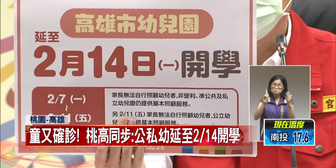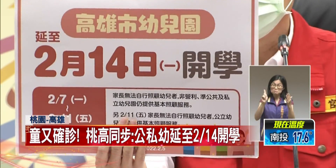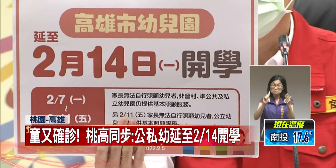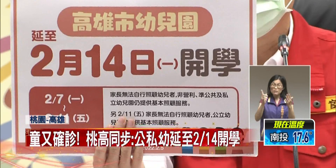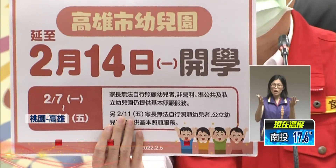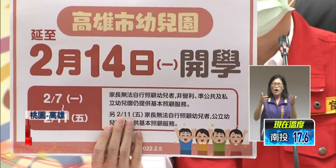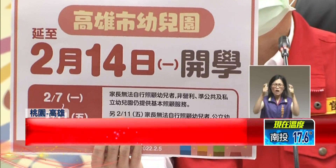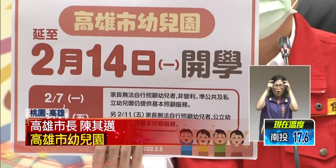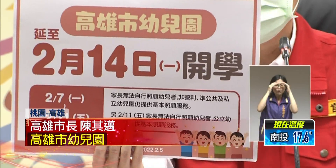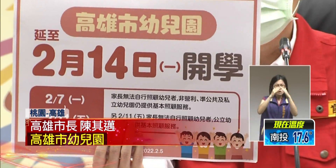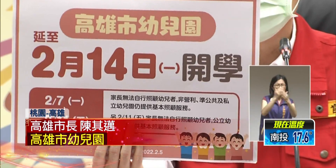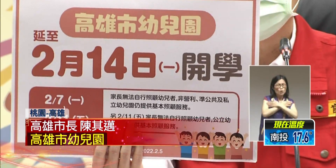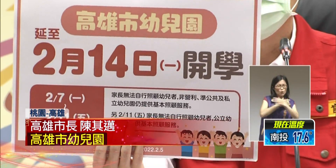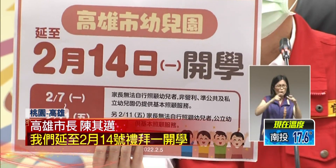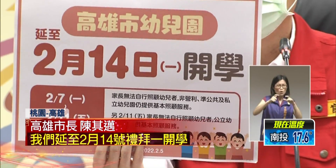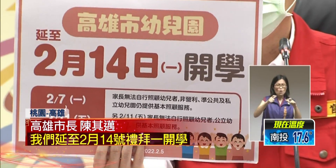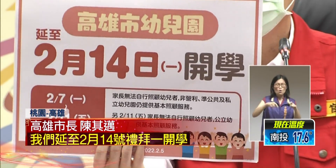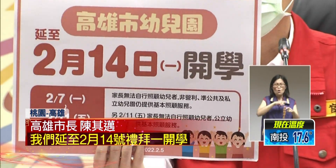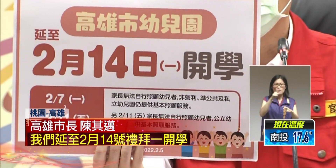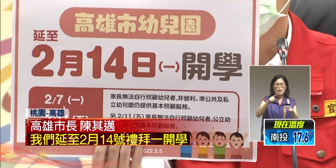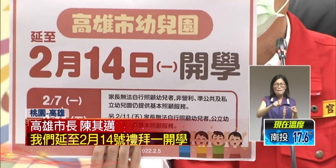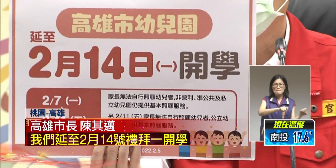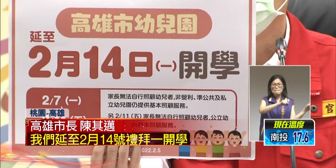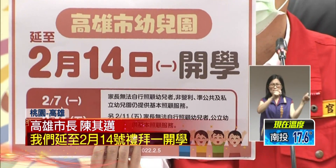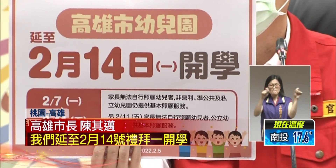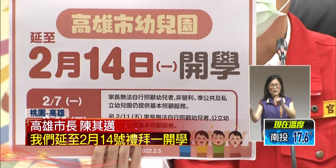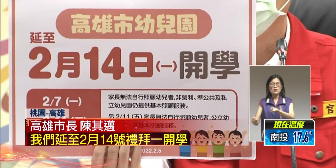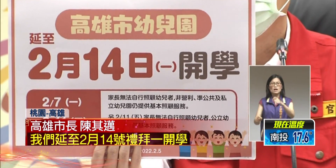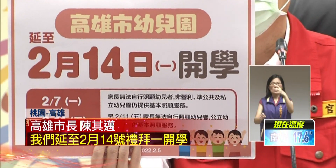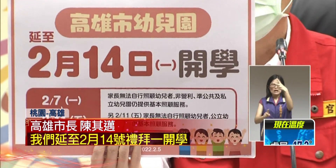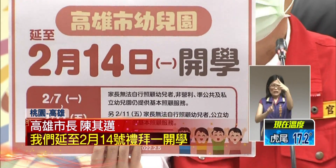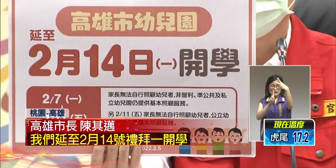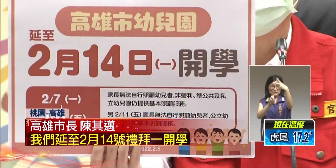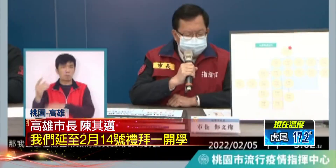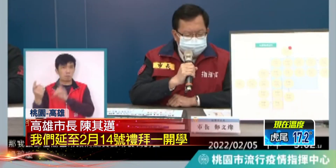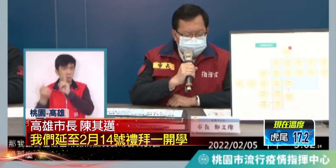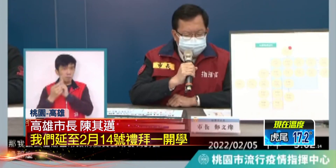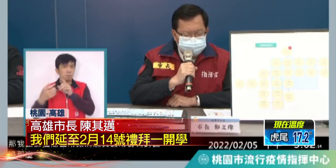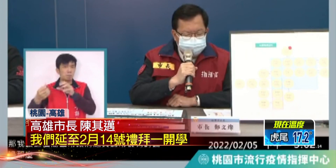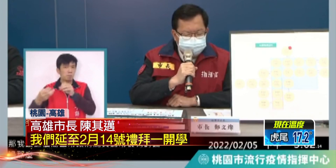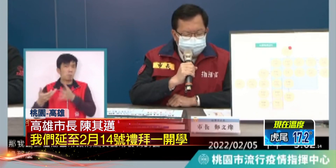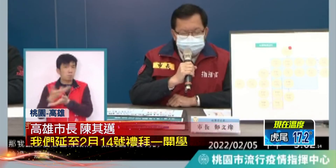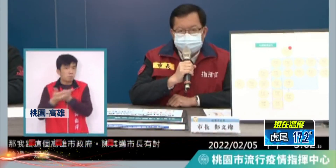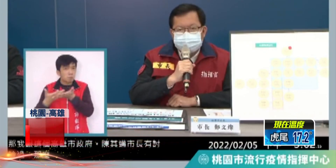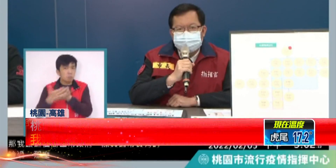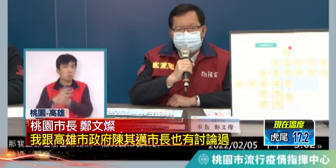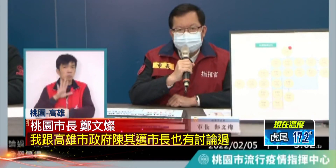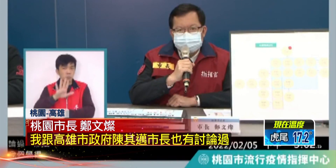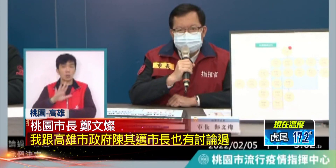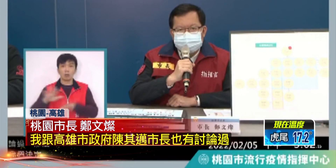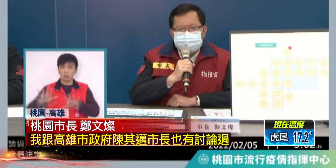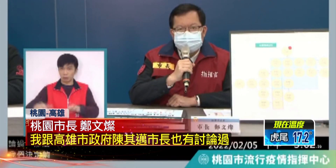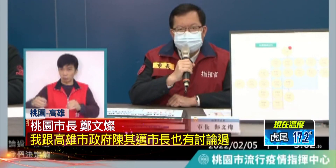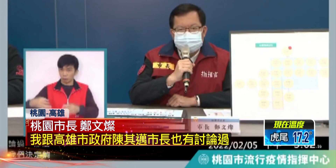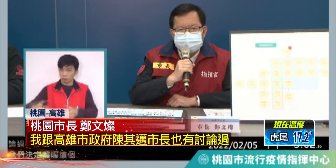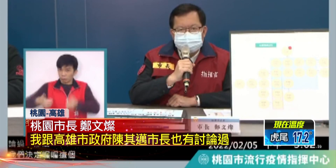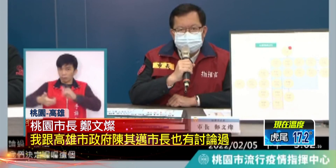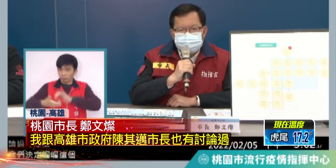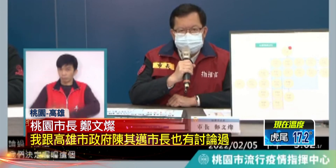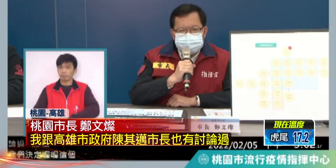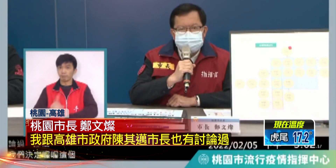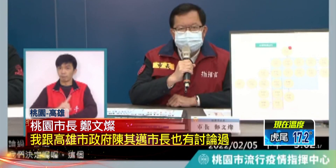幼儿园，我们延至2月14号礼拜一开学。 那我跟这个高雄市政